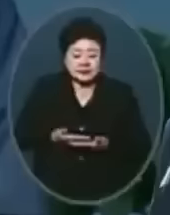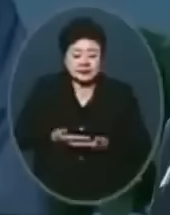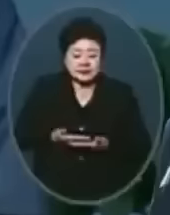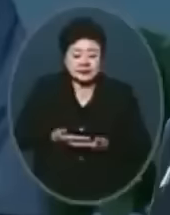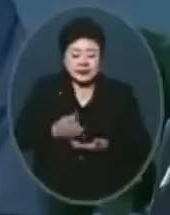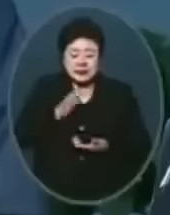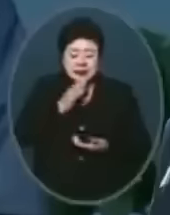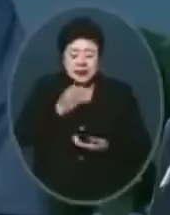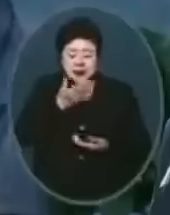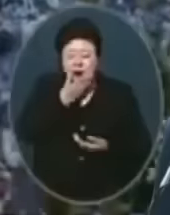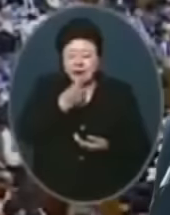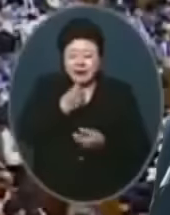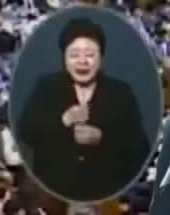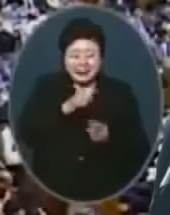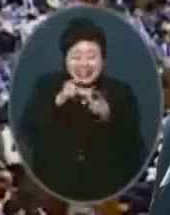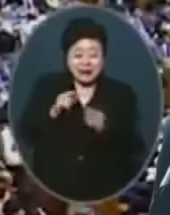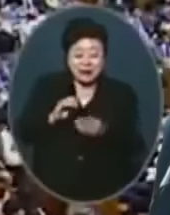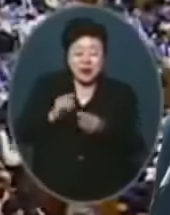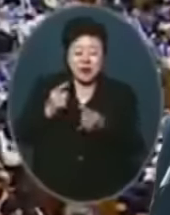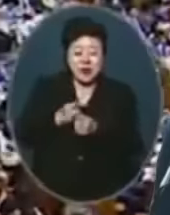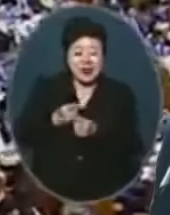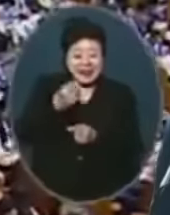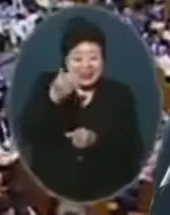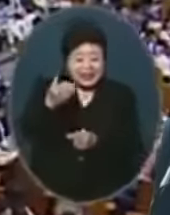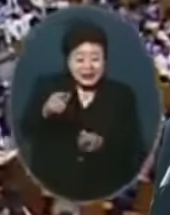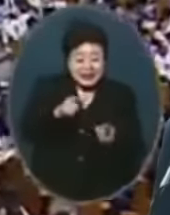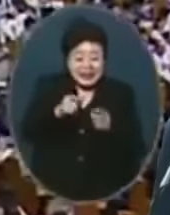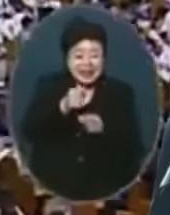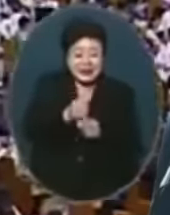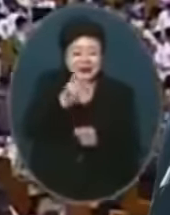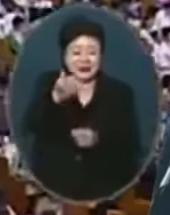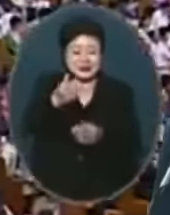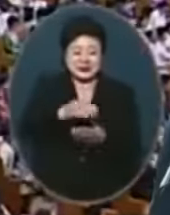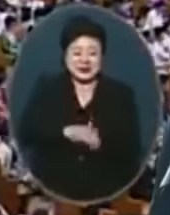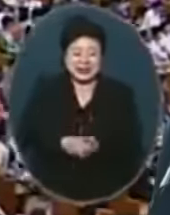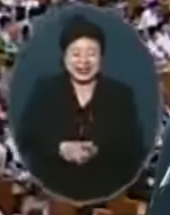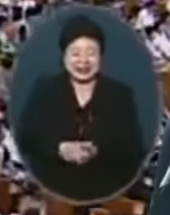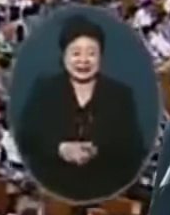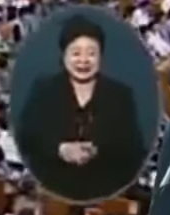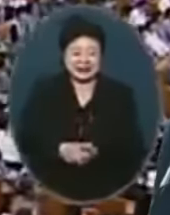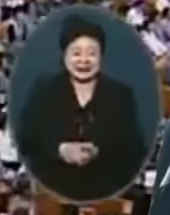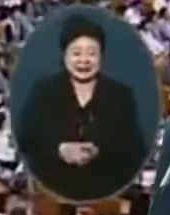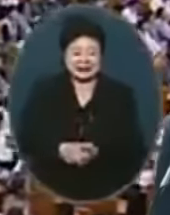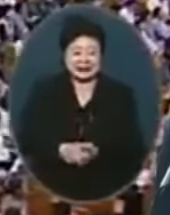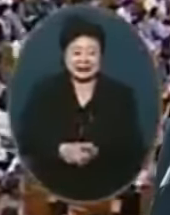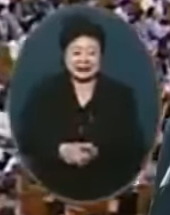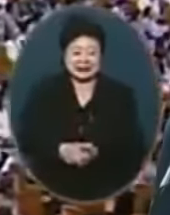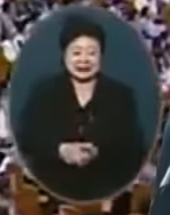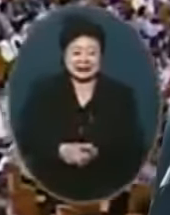참으로 행복하게 살고 변화를 가지고 살게 되는 것입니다.